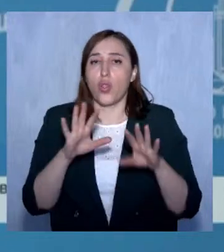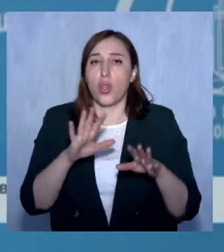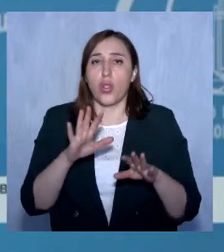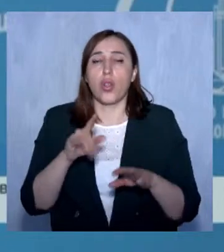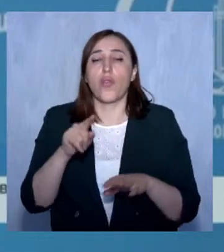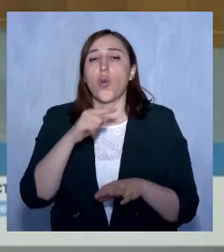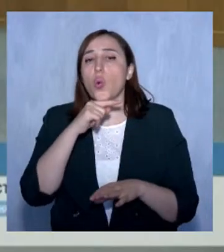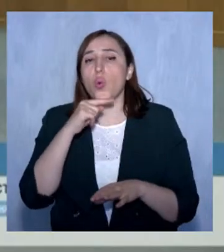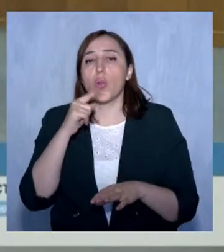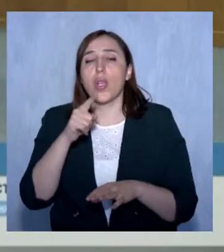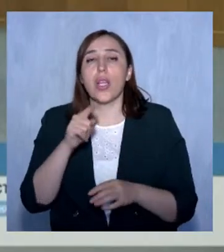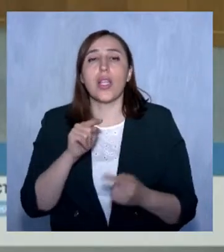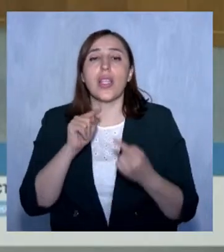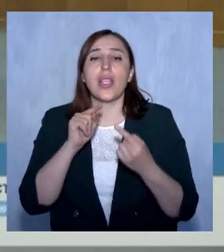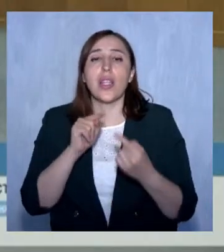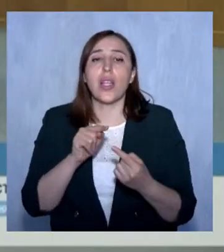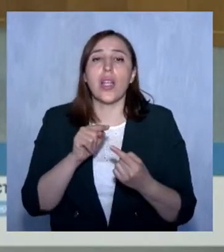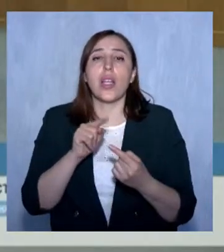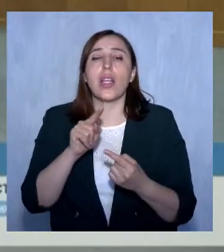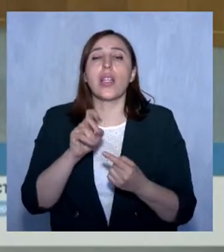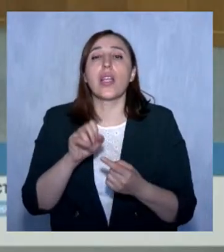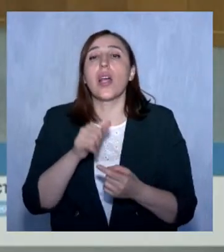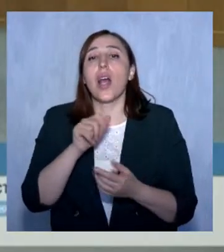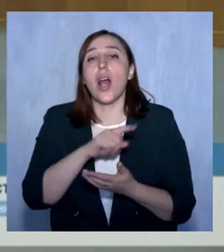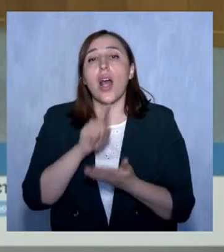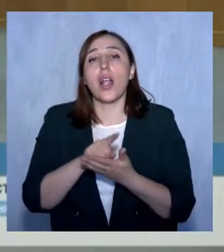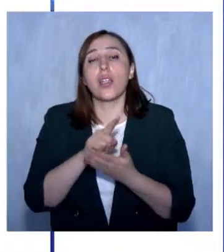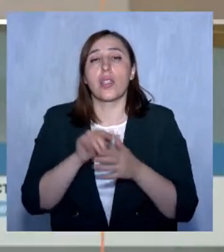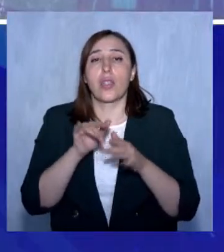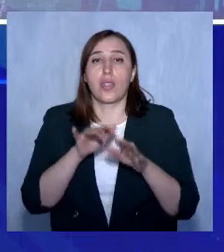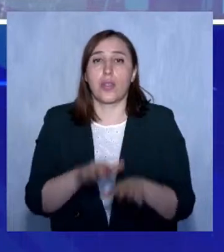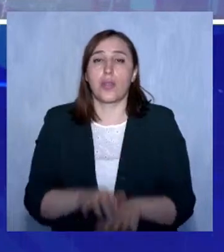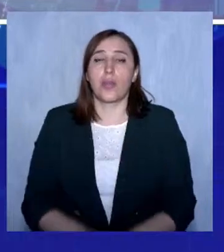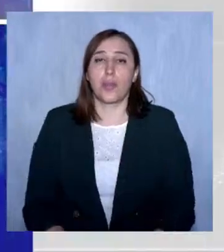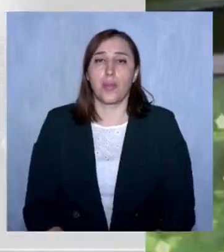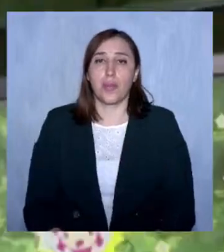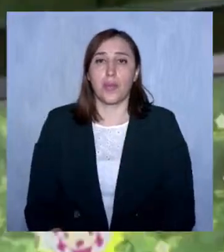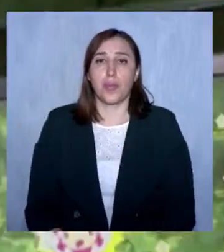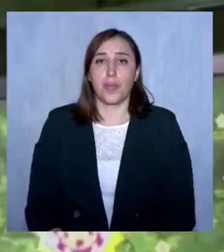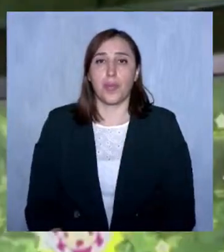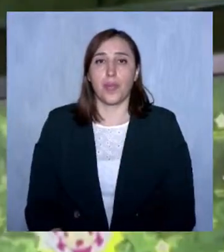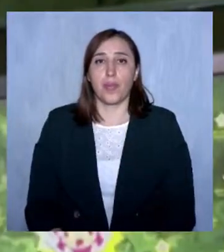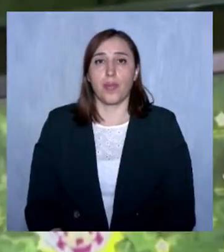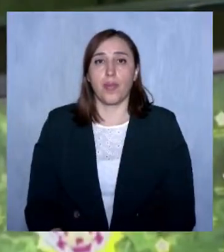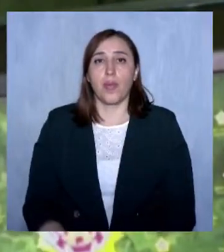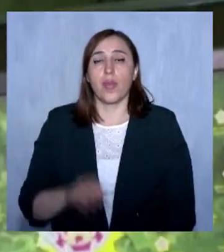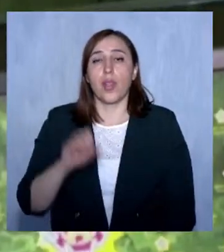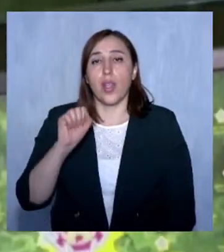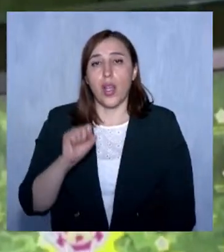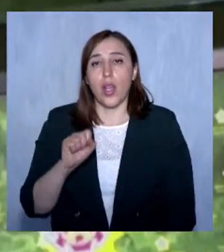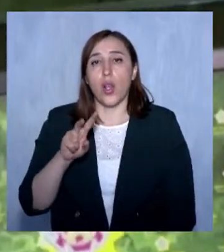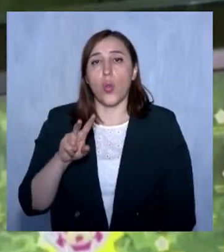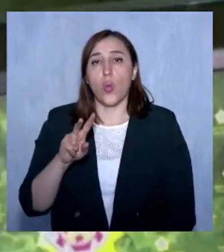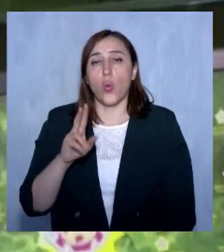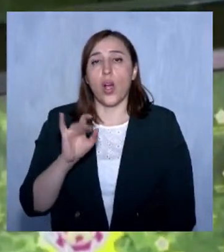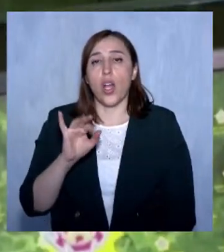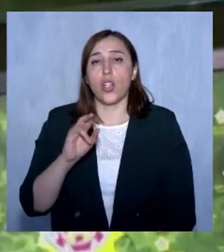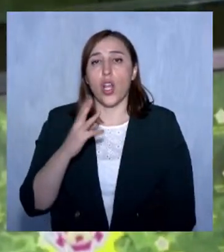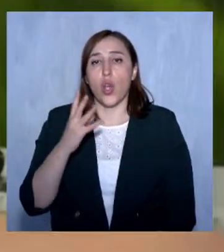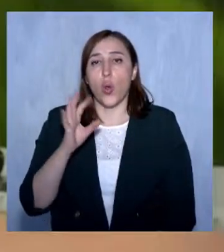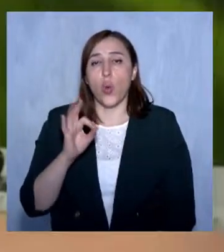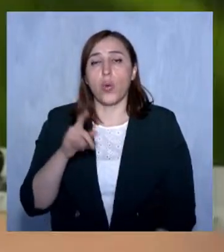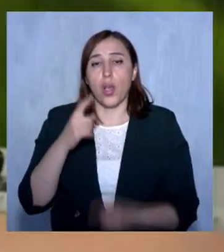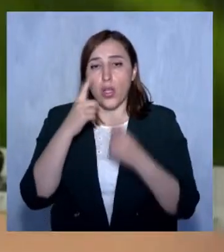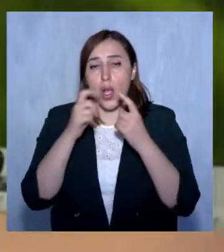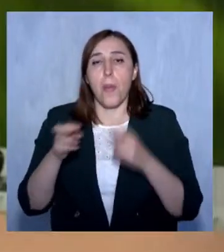որպես այդ հակամարդության կողմ ներկայացնելու պորձեր։ Ալեկսանդր լուկաշենքոն հայտա արել է,